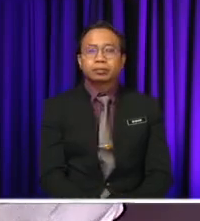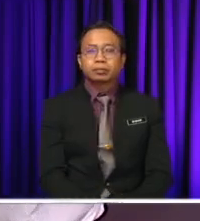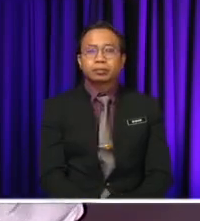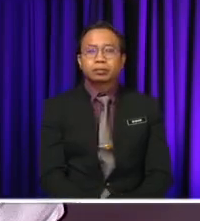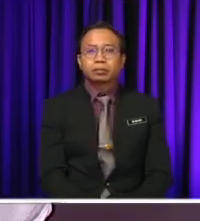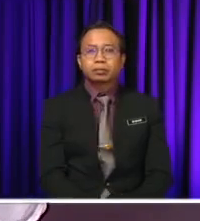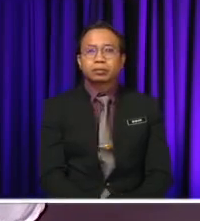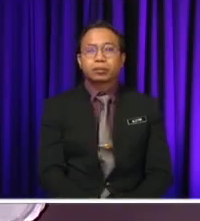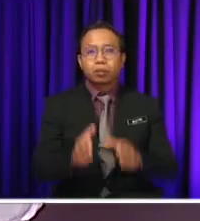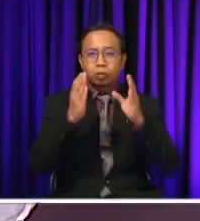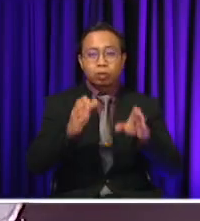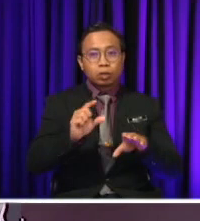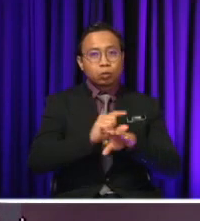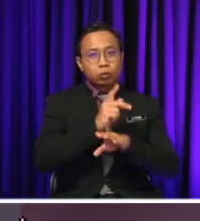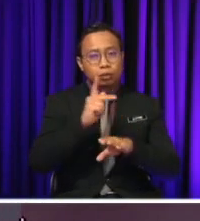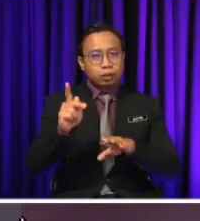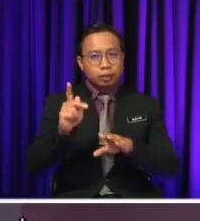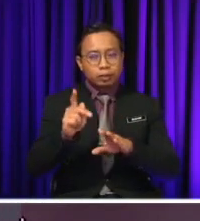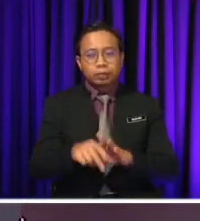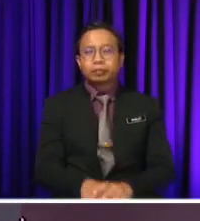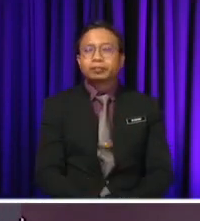orang gunakan sebagai